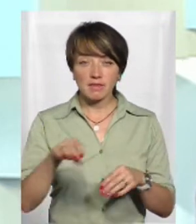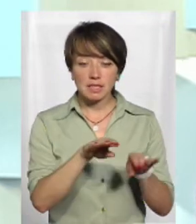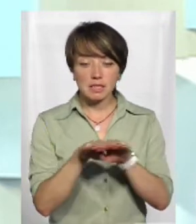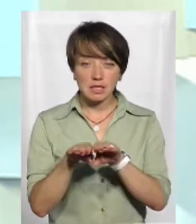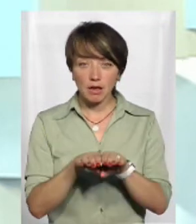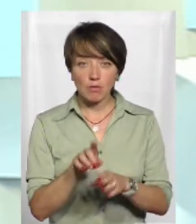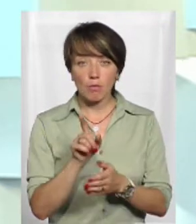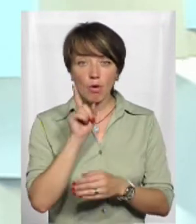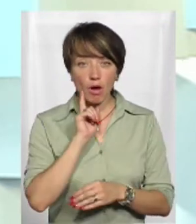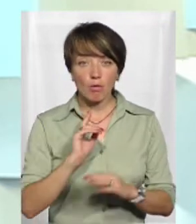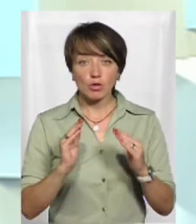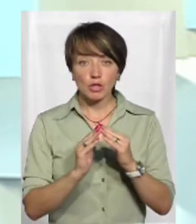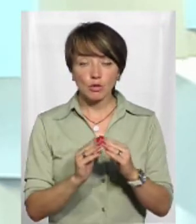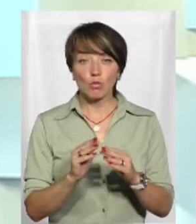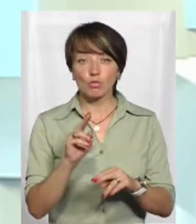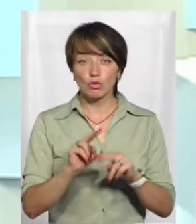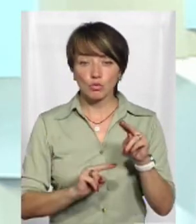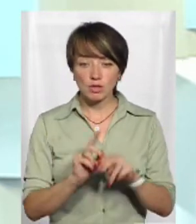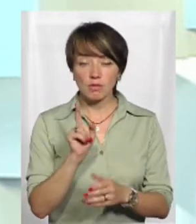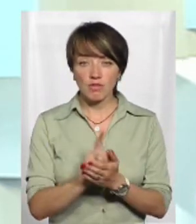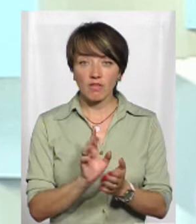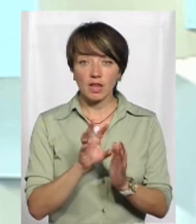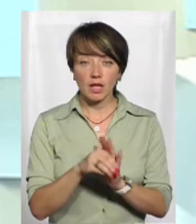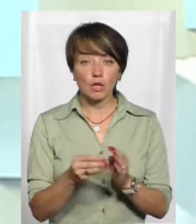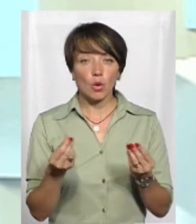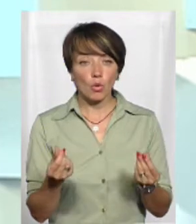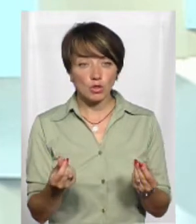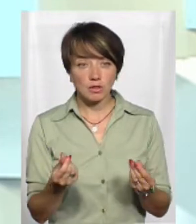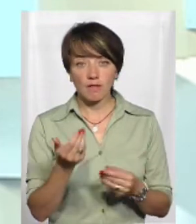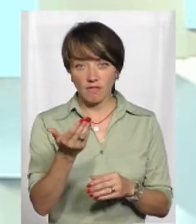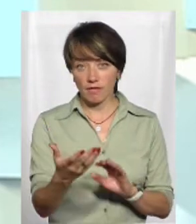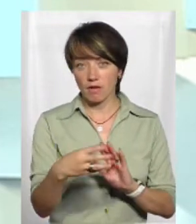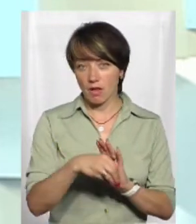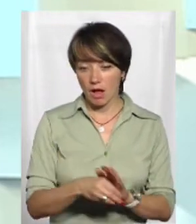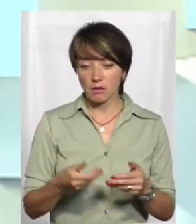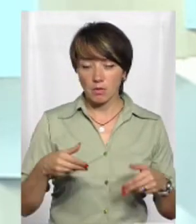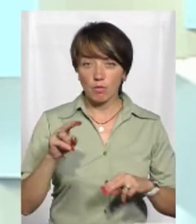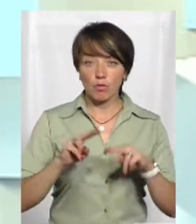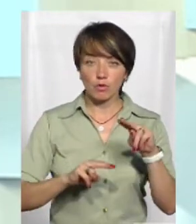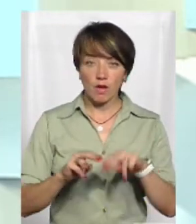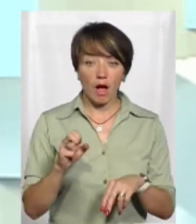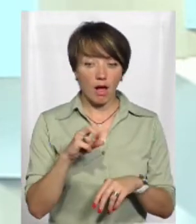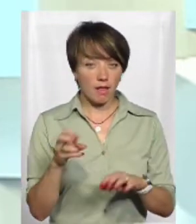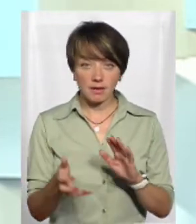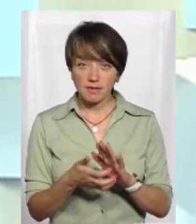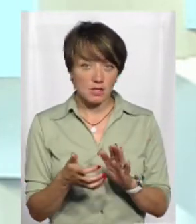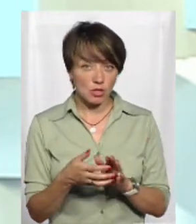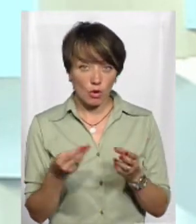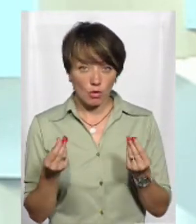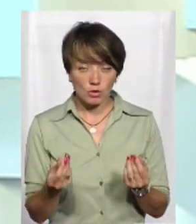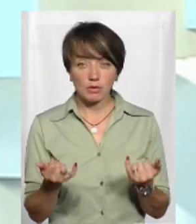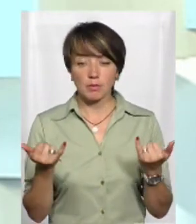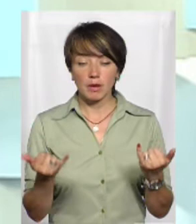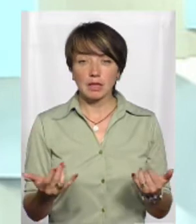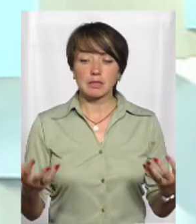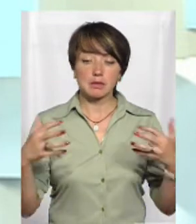поки будинок будується, ви маєте вкладати в цю організацію кошти. От ви вклали, ми пробудували, але нам не вистачає коштів, тепер ми